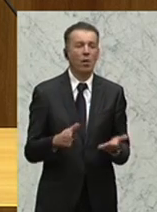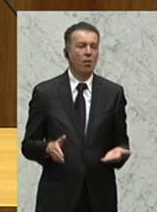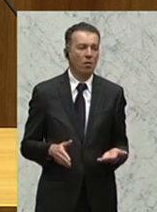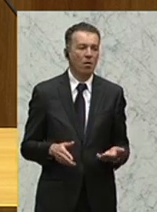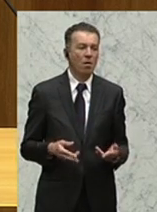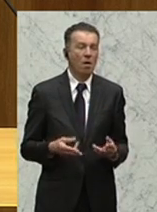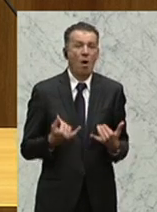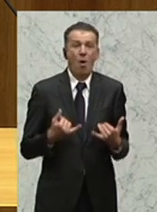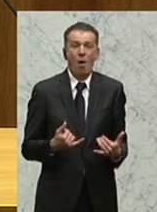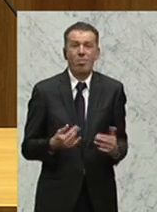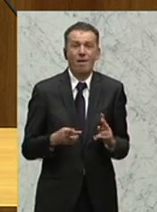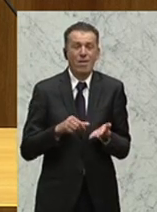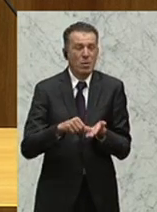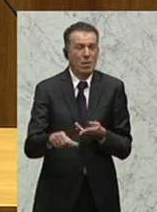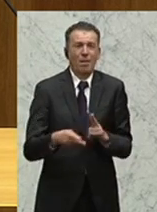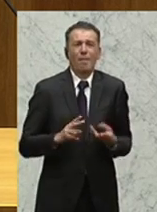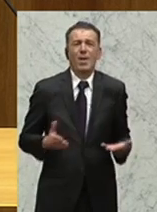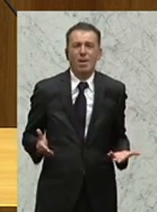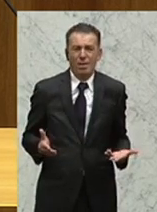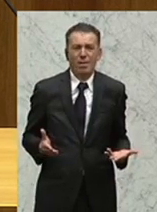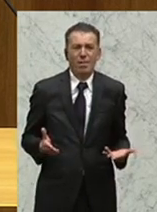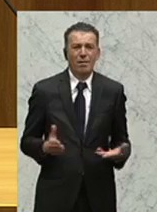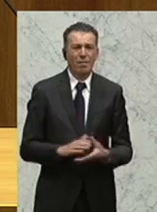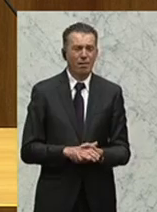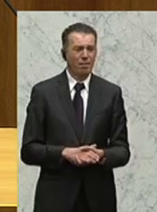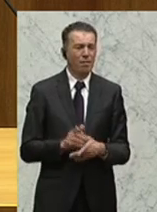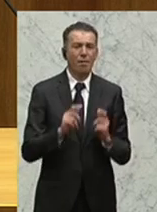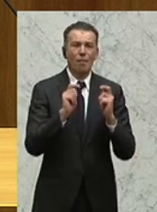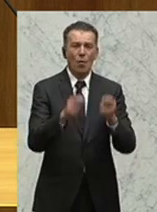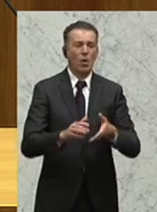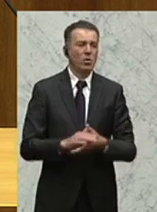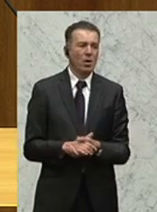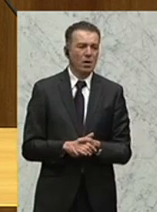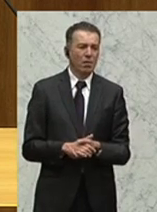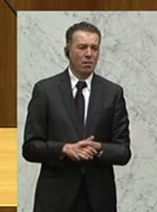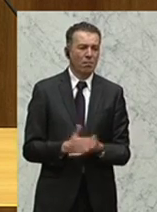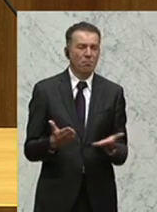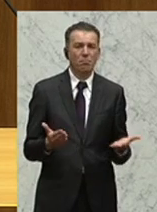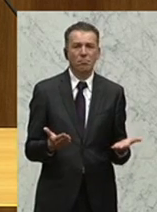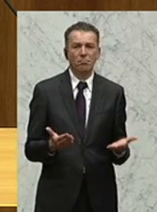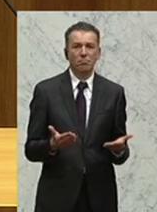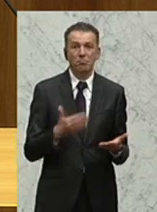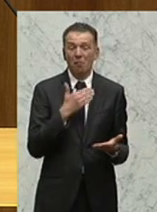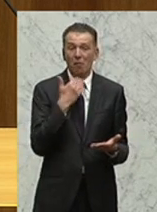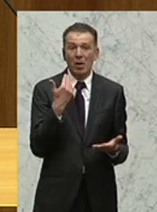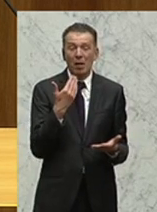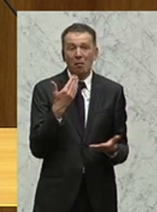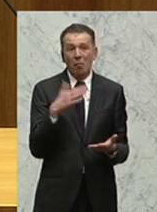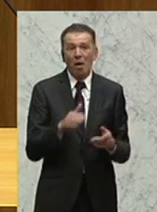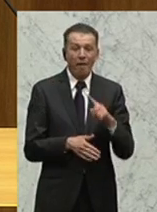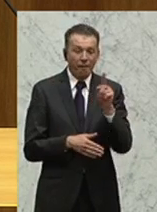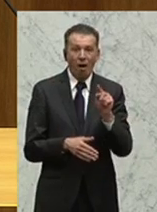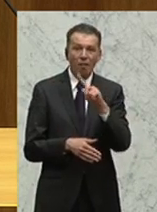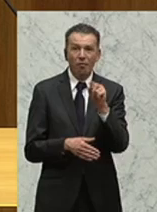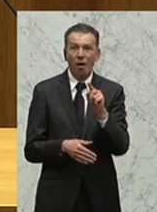ein Wirt heute noch leisten können, meine sehr geehrten Damen und Herren? Diese Vorschläge lassen viel mehr Fragen offen, als sie